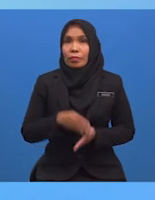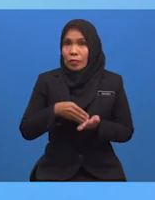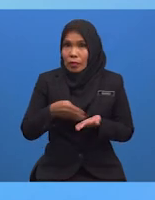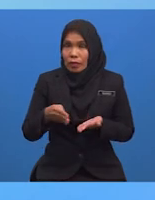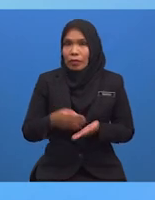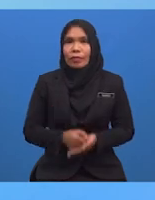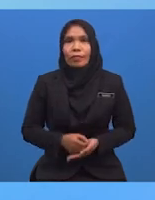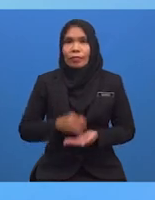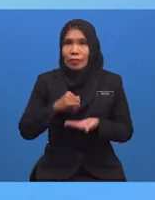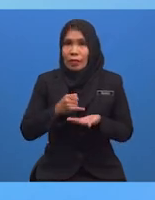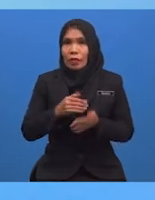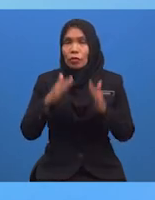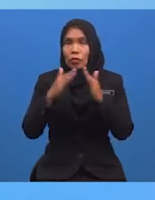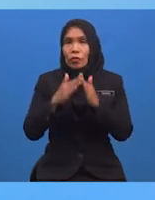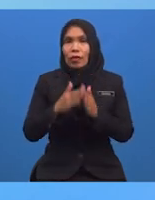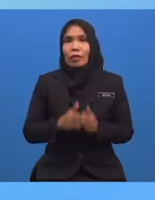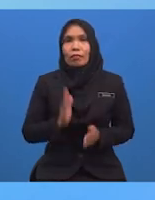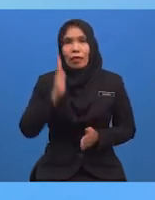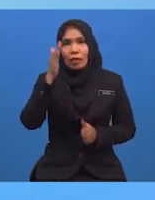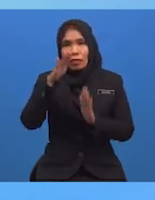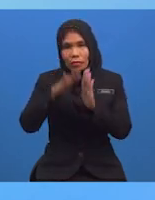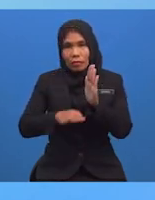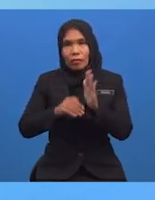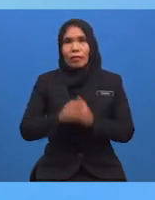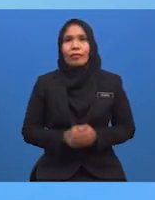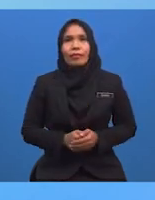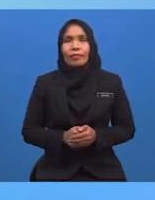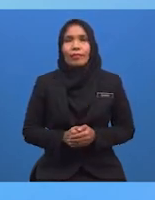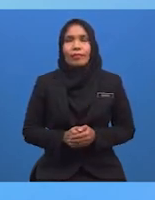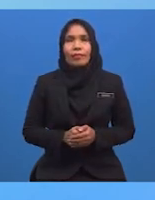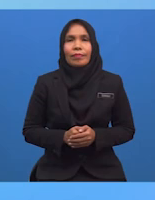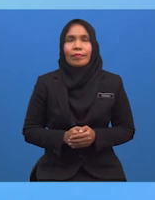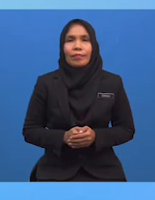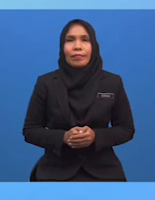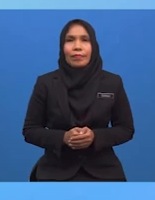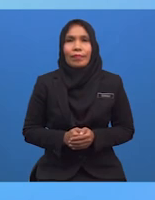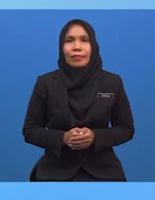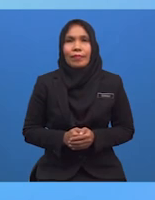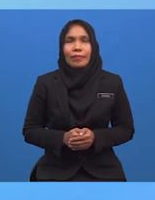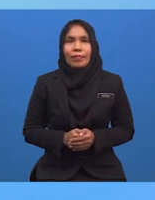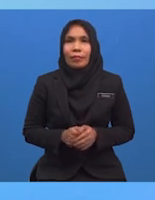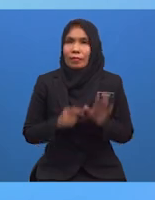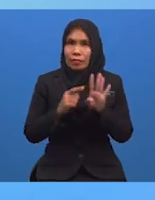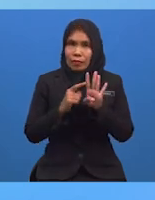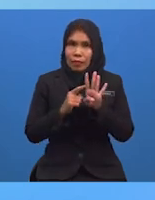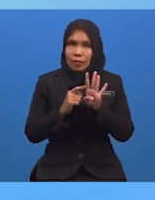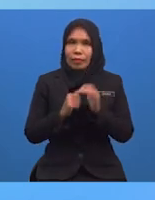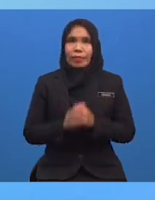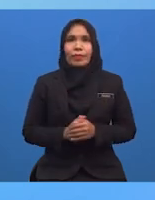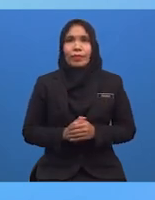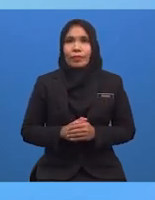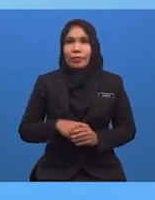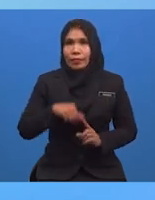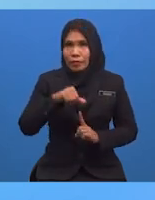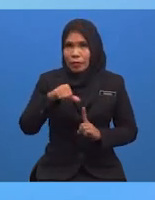rumah akan berkurangan. Penawaran wang turut berkurang. Keempat,